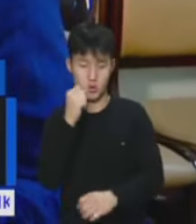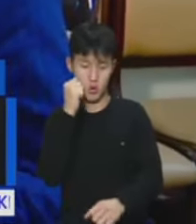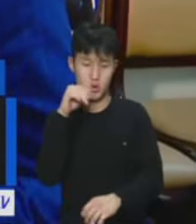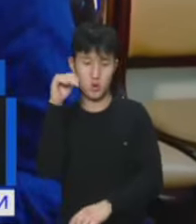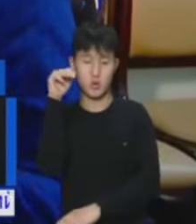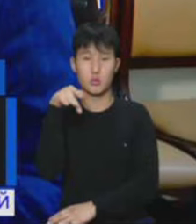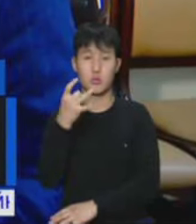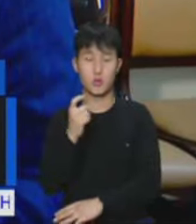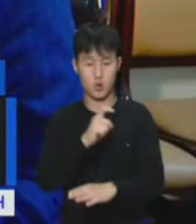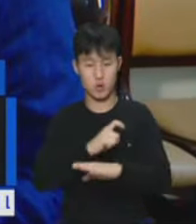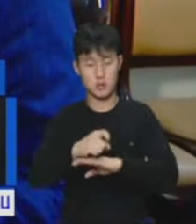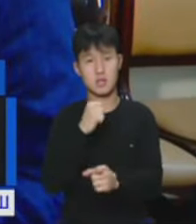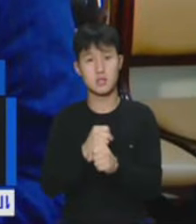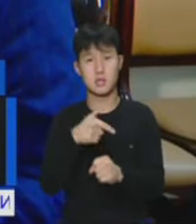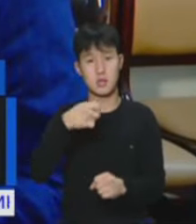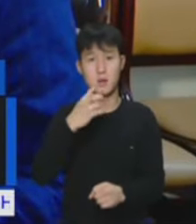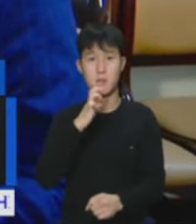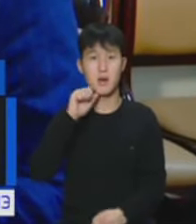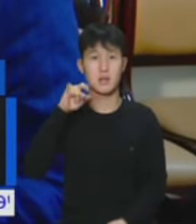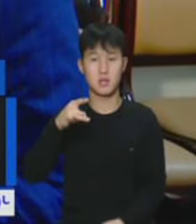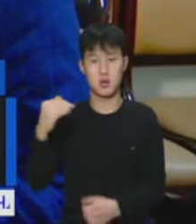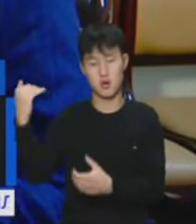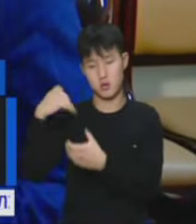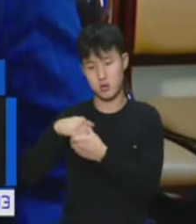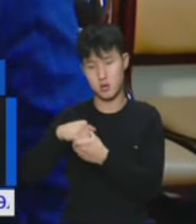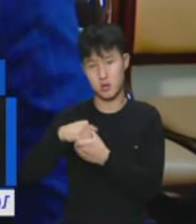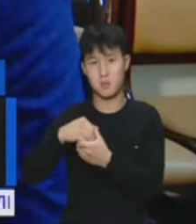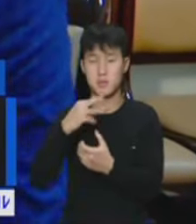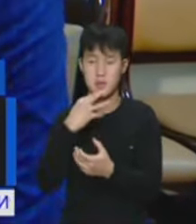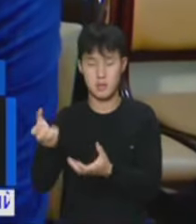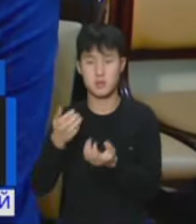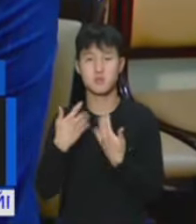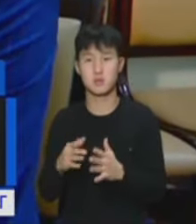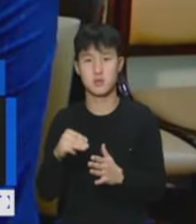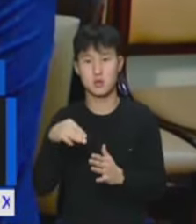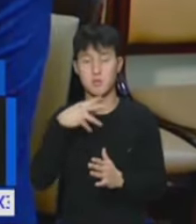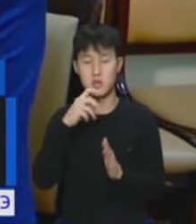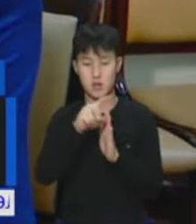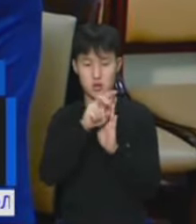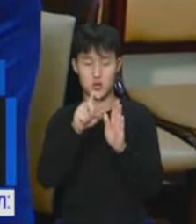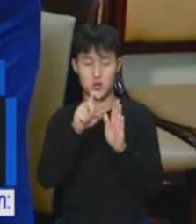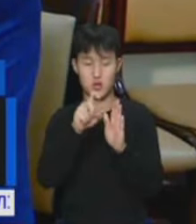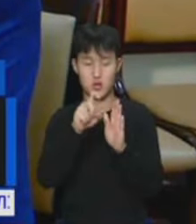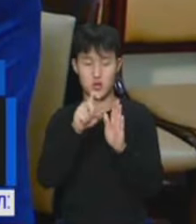Сүүлийн гишүүн Ганбаатарыг оролцуулж тодорхой байр суурийг авлаа. Тэгэл мэдээллийн хөтөлбөр үргэлжлэн өрнө.